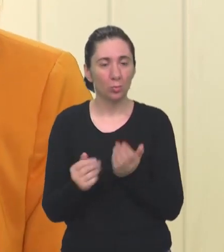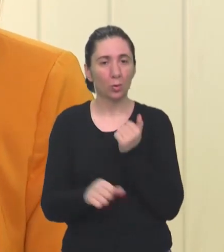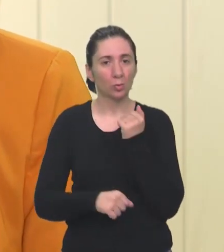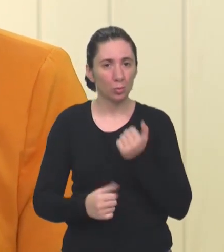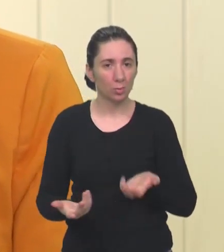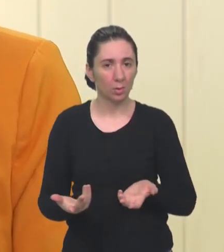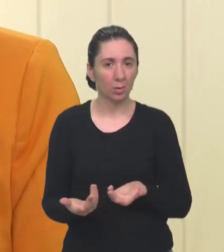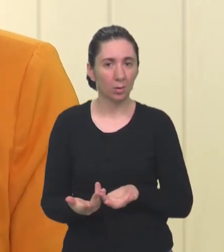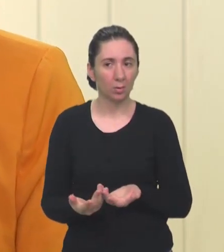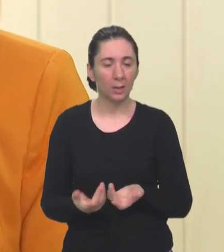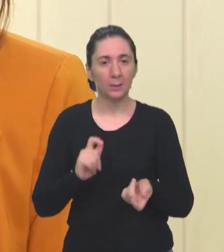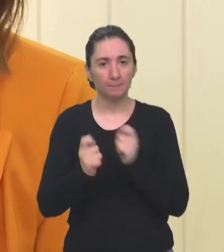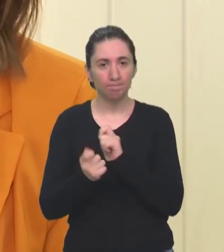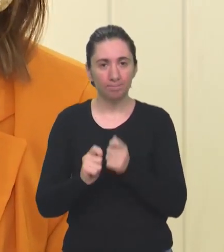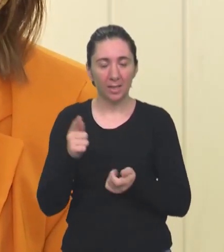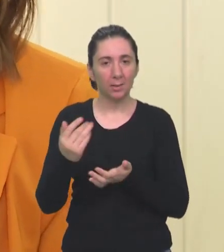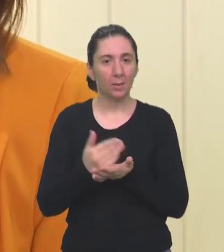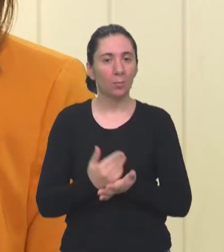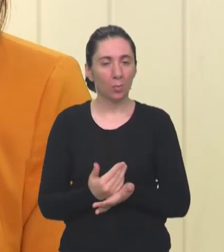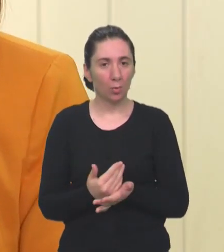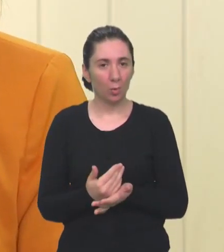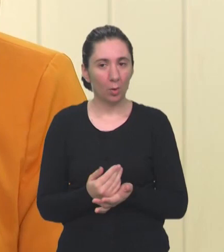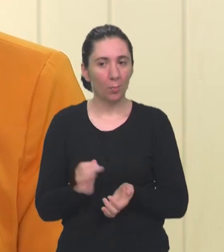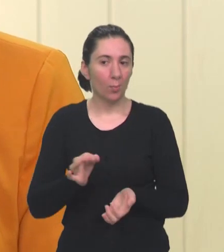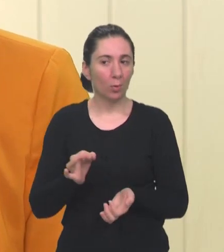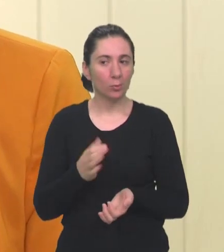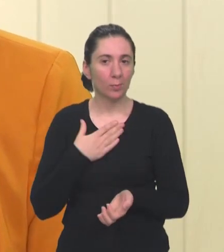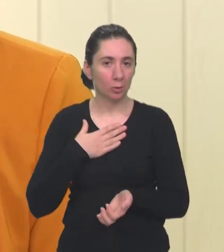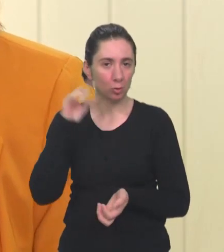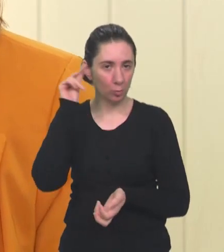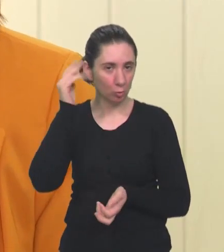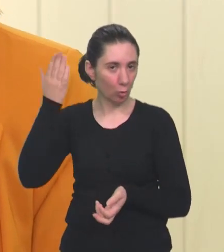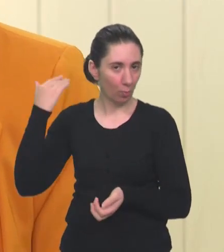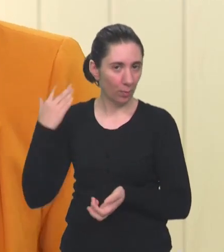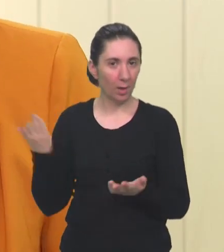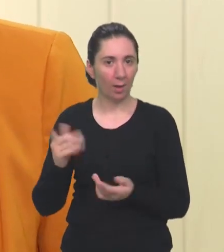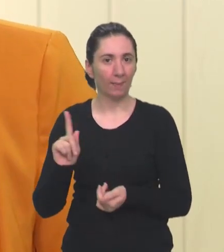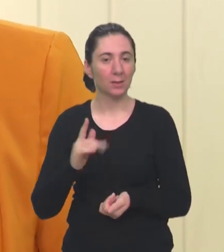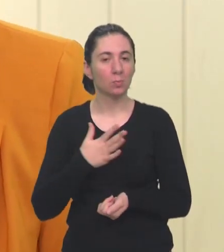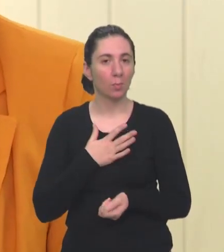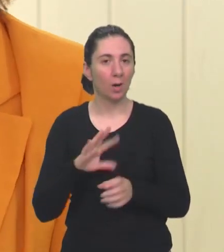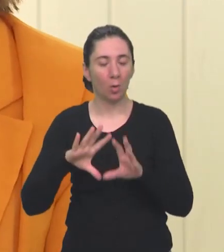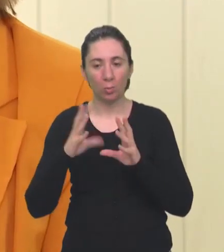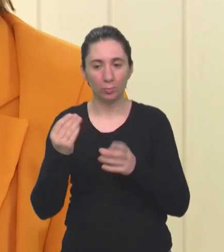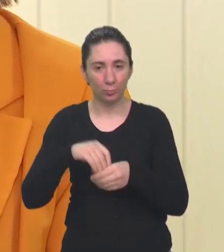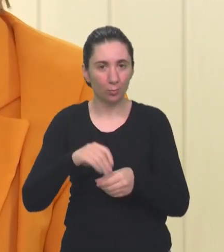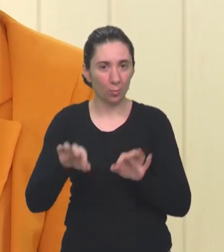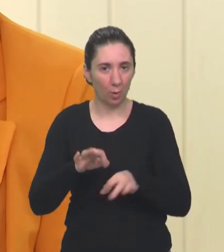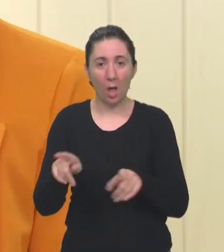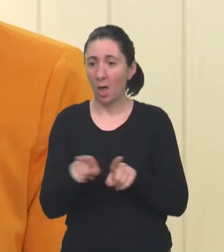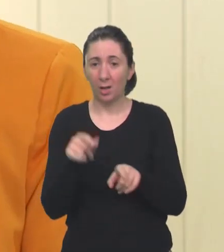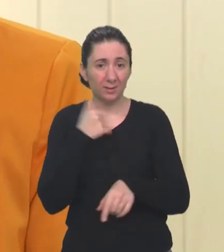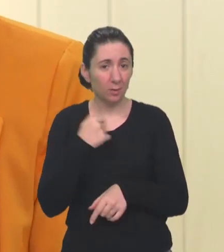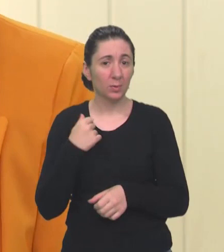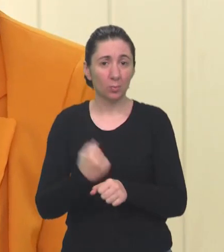učenicima? Pa da, prilagodili smo u stvari te programe na osnovu onih naših iskustava od prije kad nismo to imali u sklopu nikog projekta, ali smo